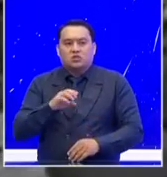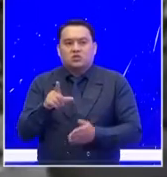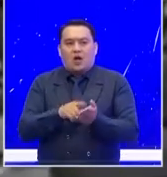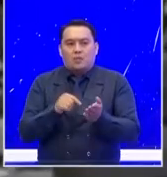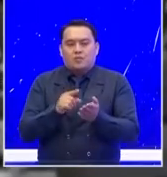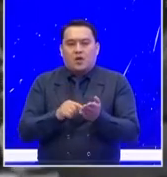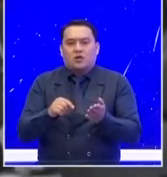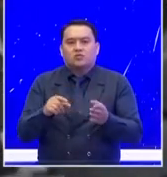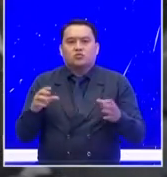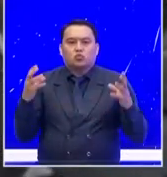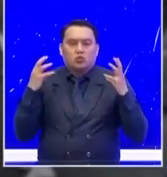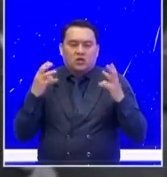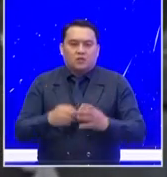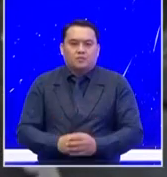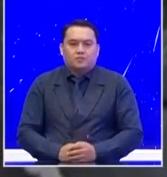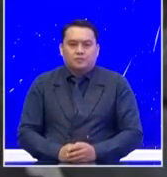записывающий песню на студии.